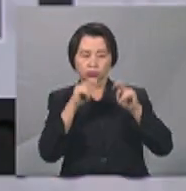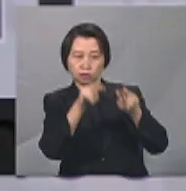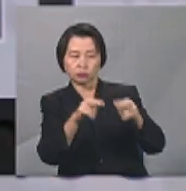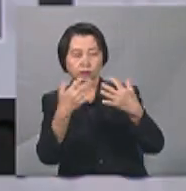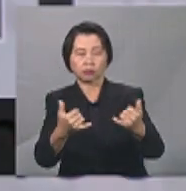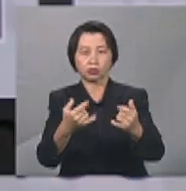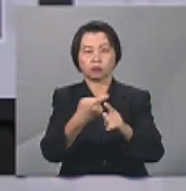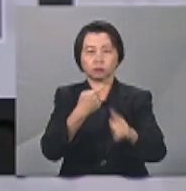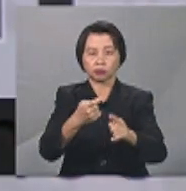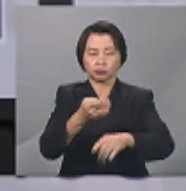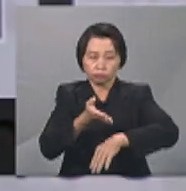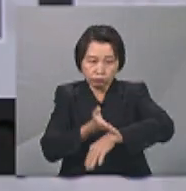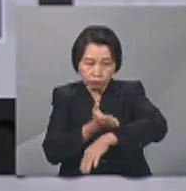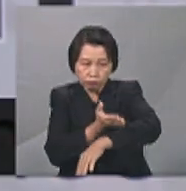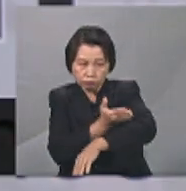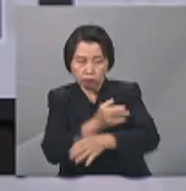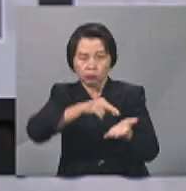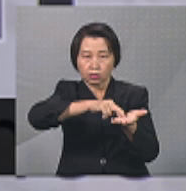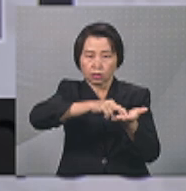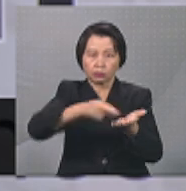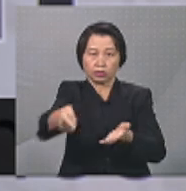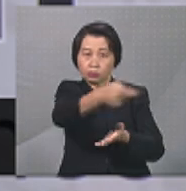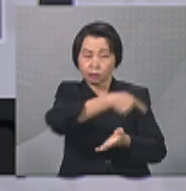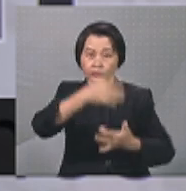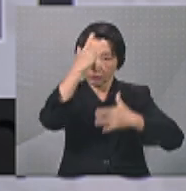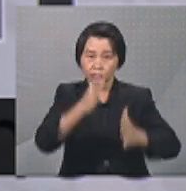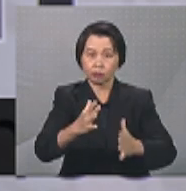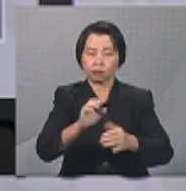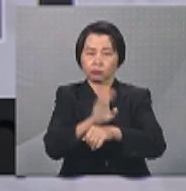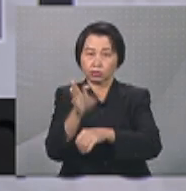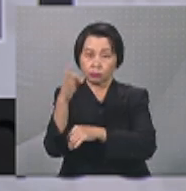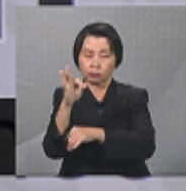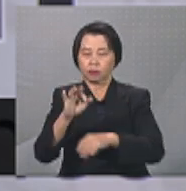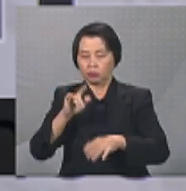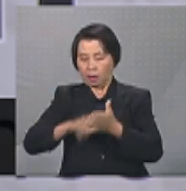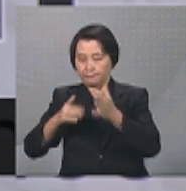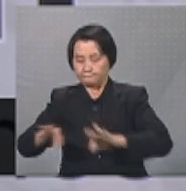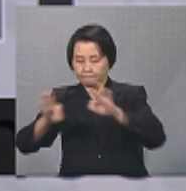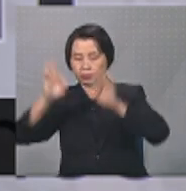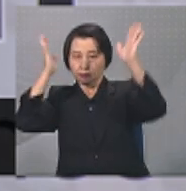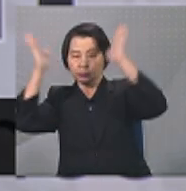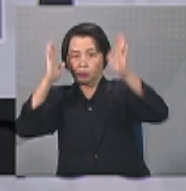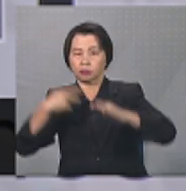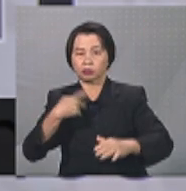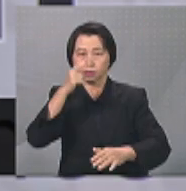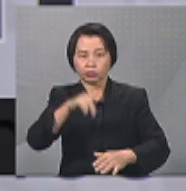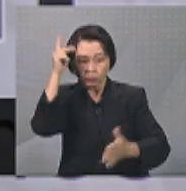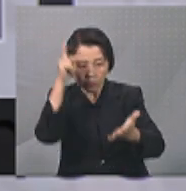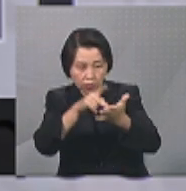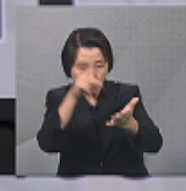dari segi perkembangan rawatan kepada COVID-19, apa yang penting di Malaysia ialah kita kena kenal